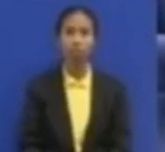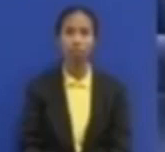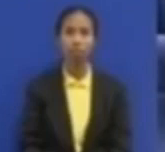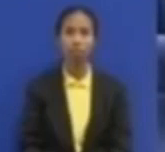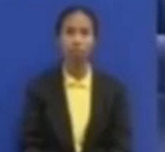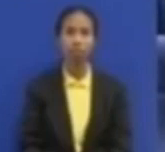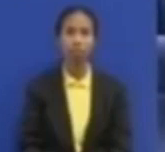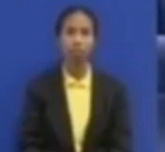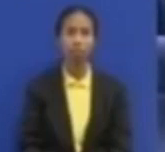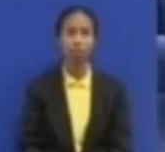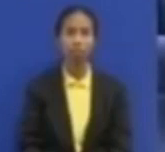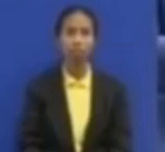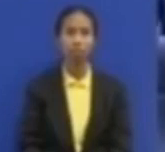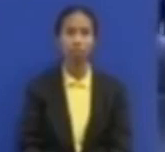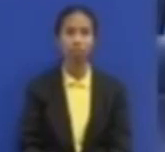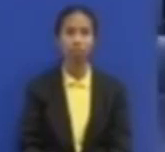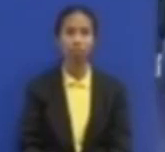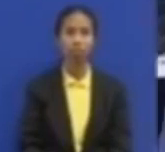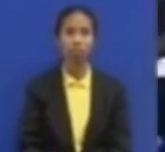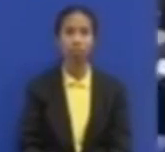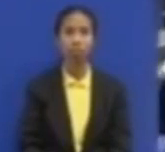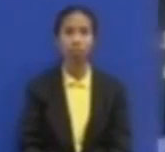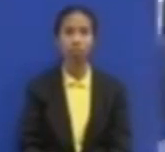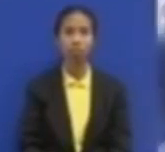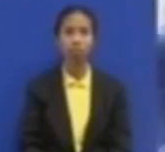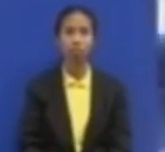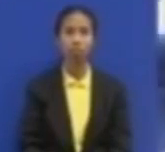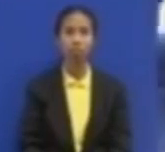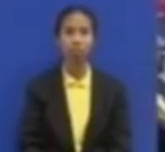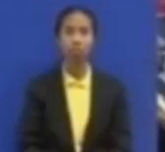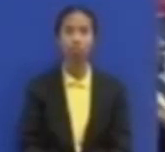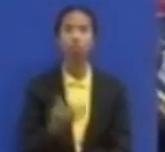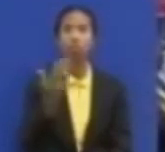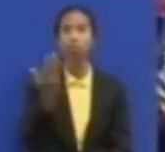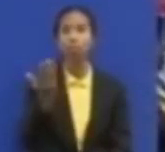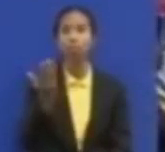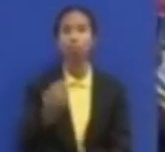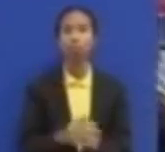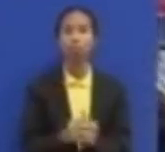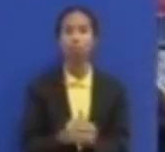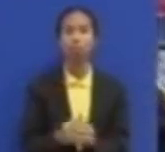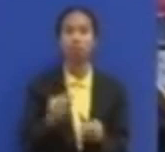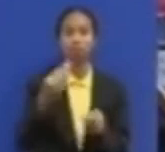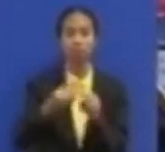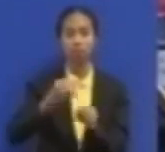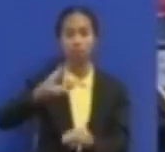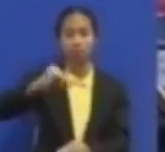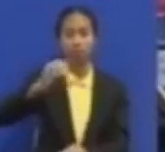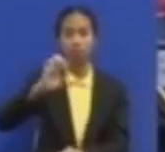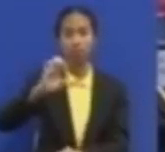ครับมีใครครับเชิญครับคุณจิรยุ